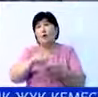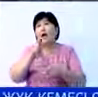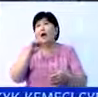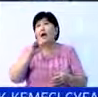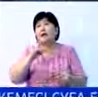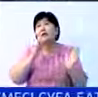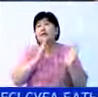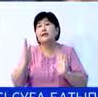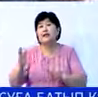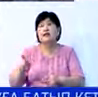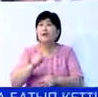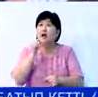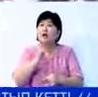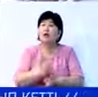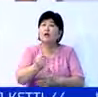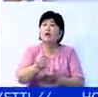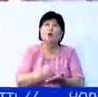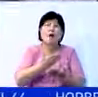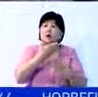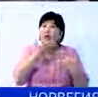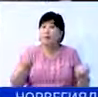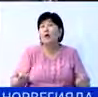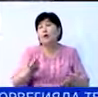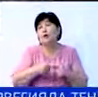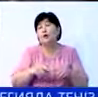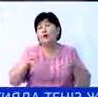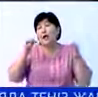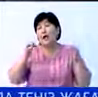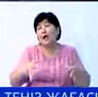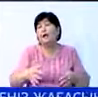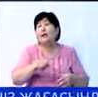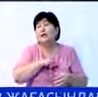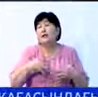карантин ережелерінің қатаң түрде сақталмауы. Сондықтан қаперімізден